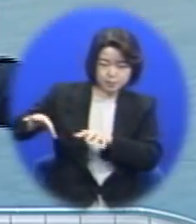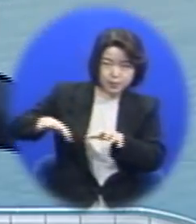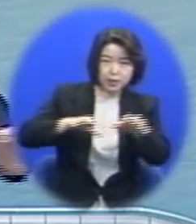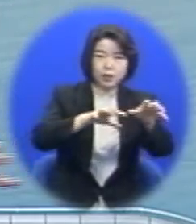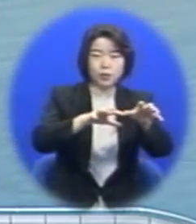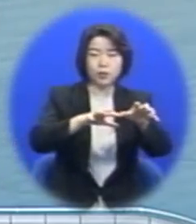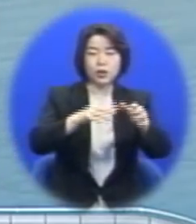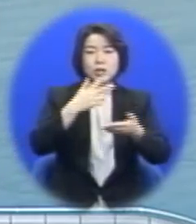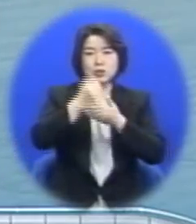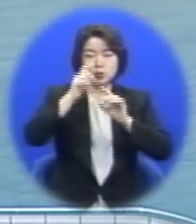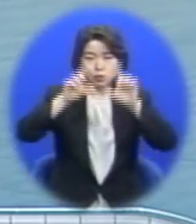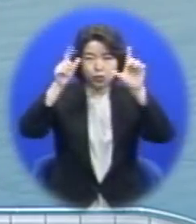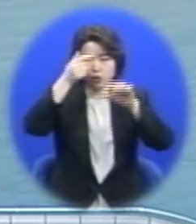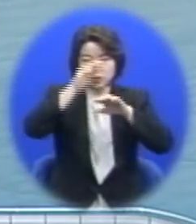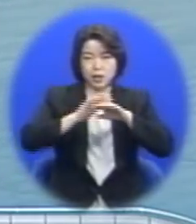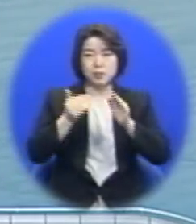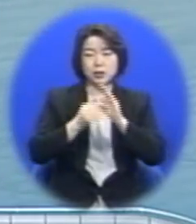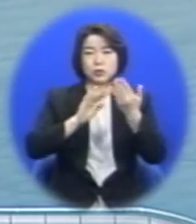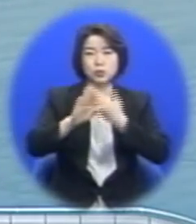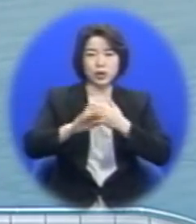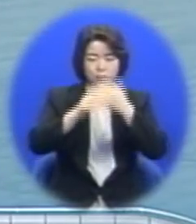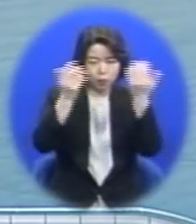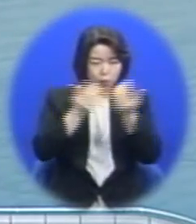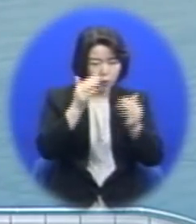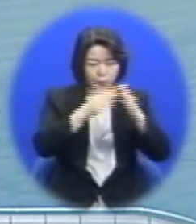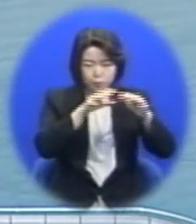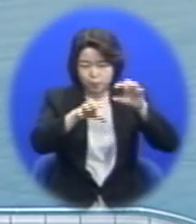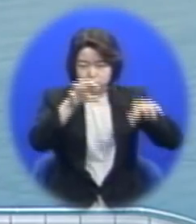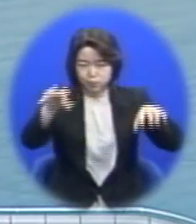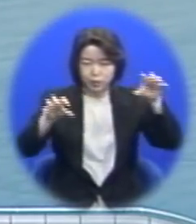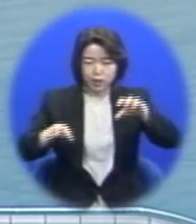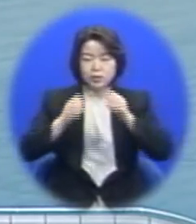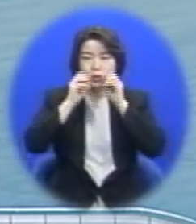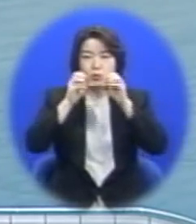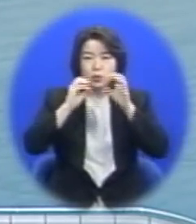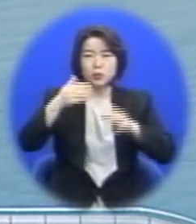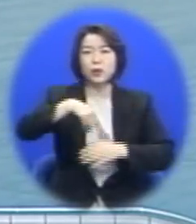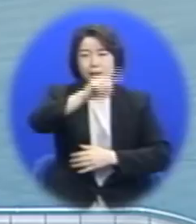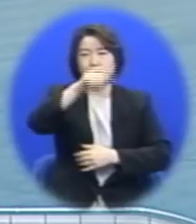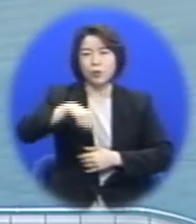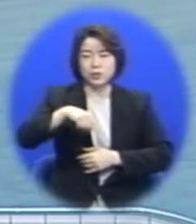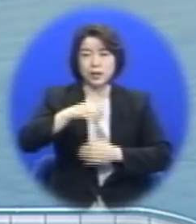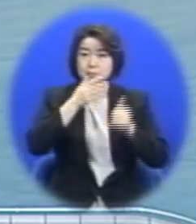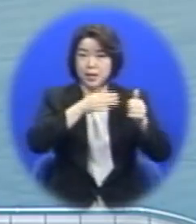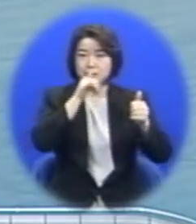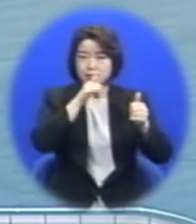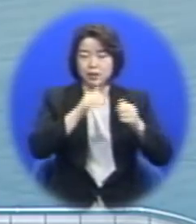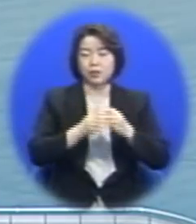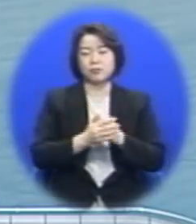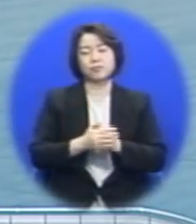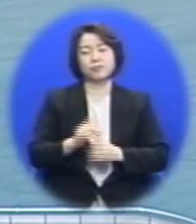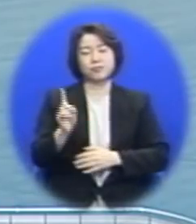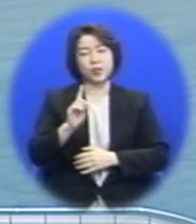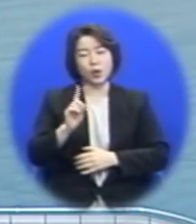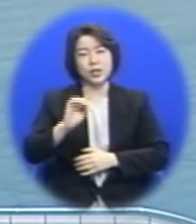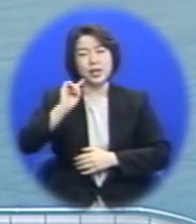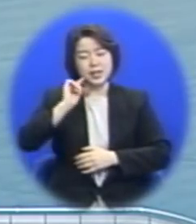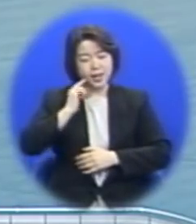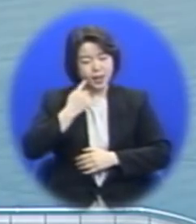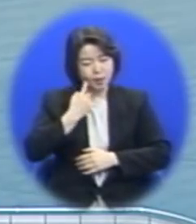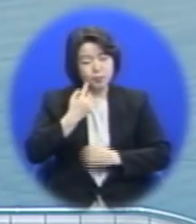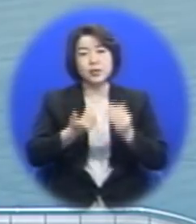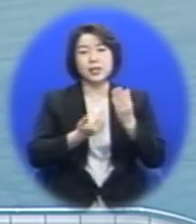동네 다니면서 전도하고 오자고 그랬어요. 그랬더니 어느 참 곱게 생기신 여자 권사님 한